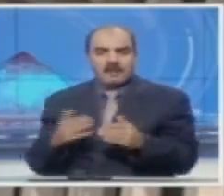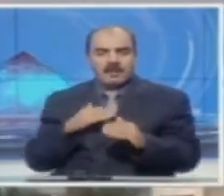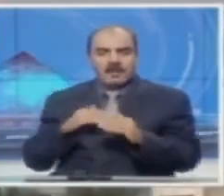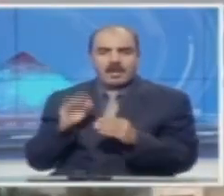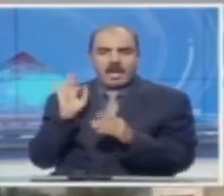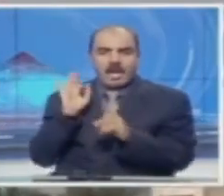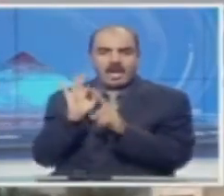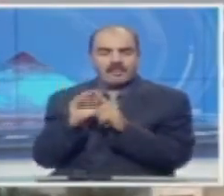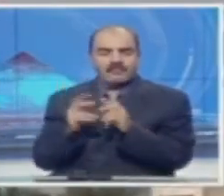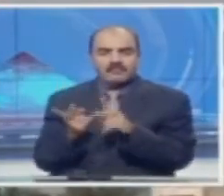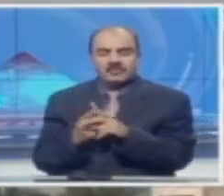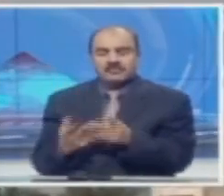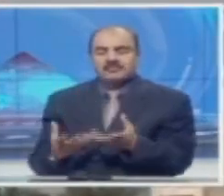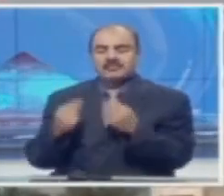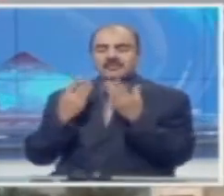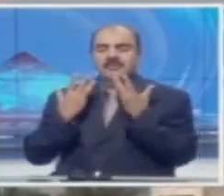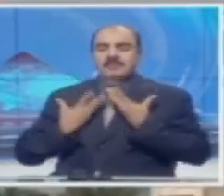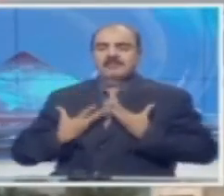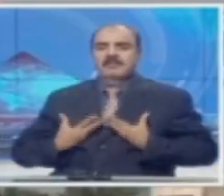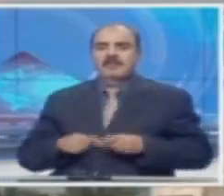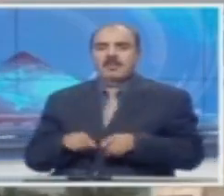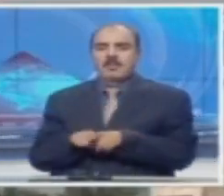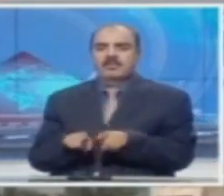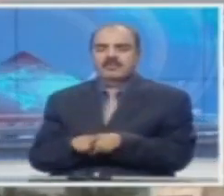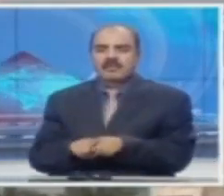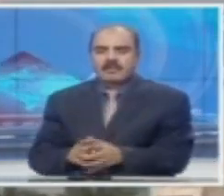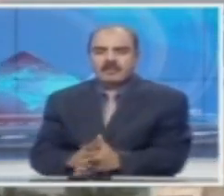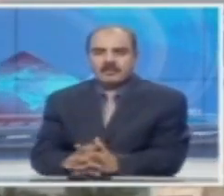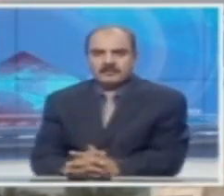وتحقيق تطلعات الشعب اللبناني الشقيق.